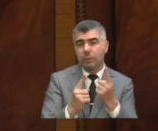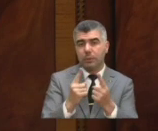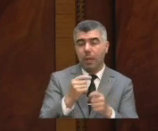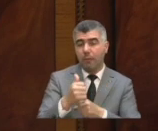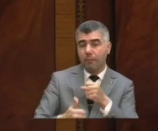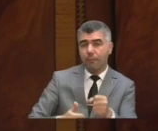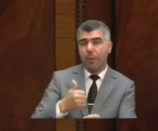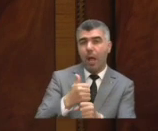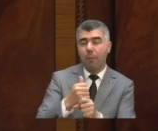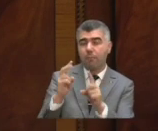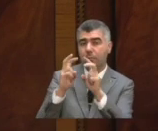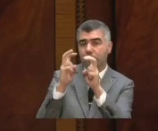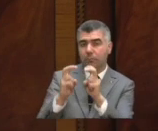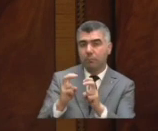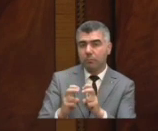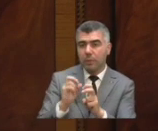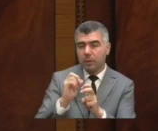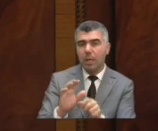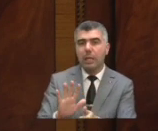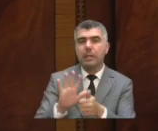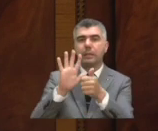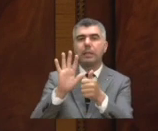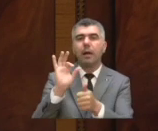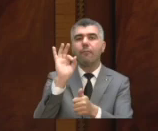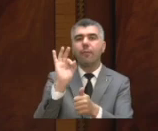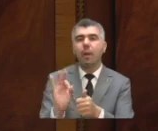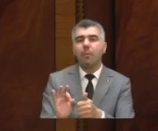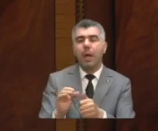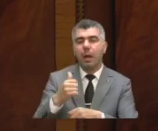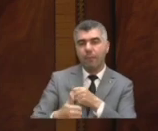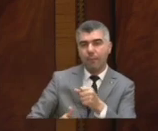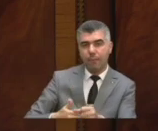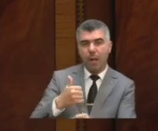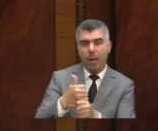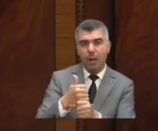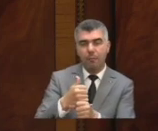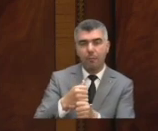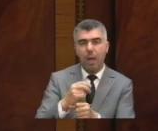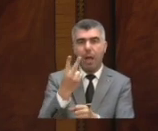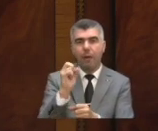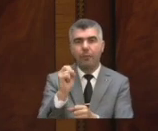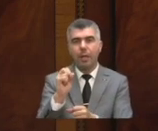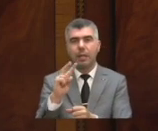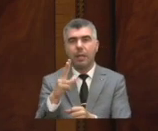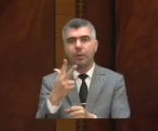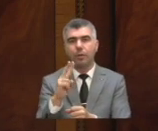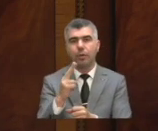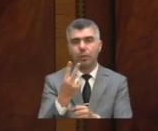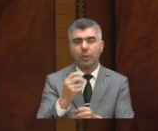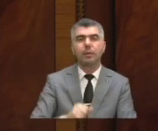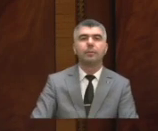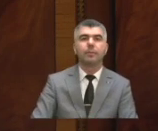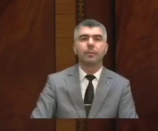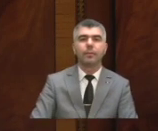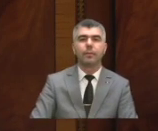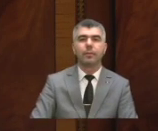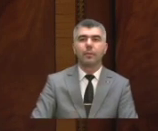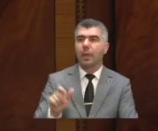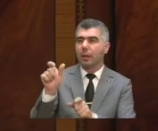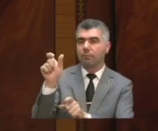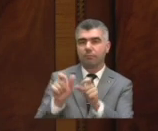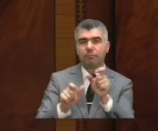للتضخم في حدود 6% برسم سنه 2023 حضرات